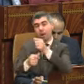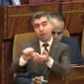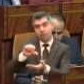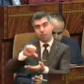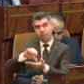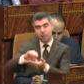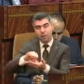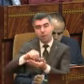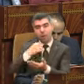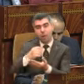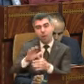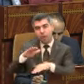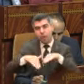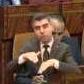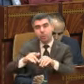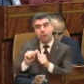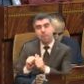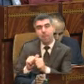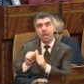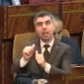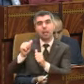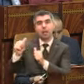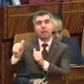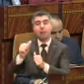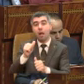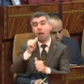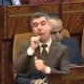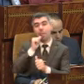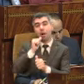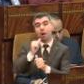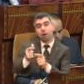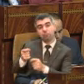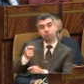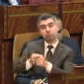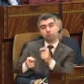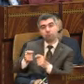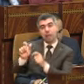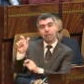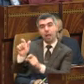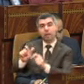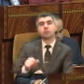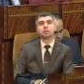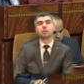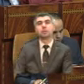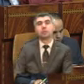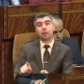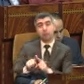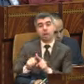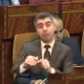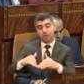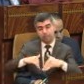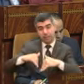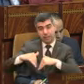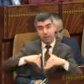أنها كتقطع عدة مسافات باش تجلب الماء للساكنة، كما أن الولوجية صعبة جدا باش